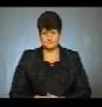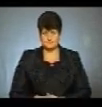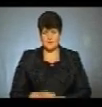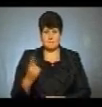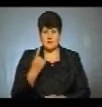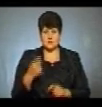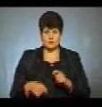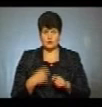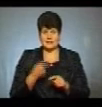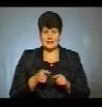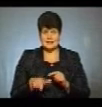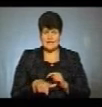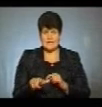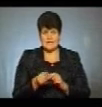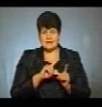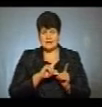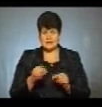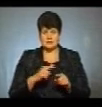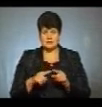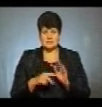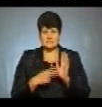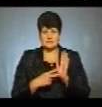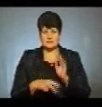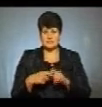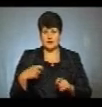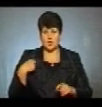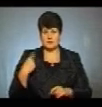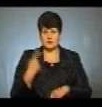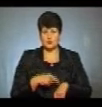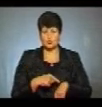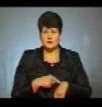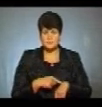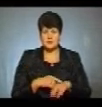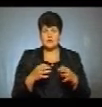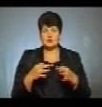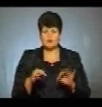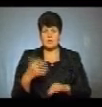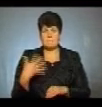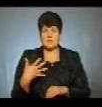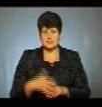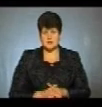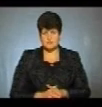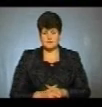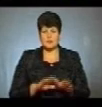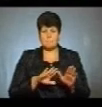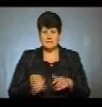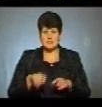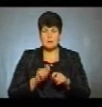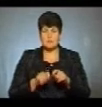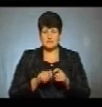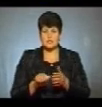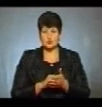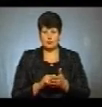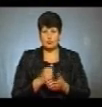Перший порушник на цій ділянці рухався із швидкістю 70 км за годину, із дозволених – 50. Після перевірки